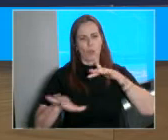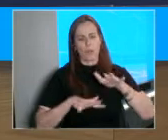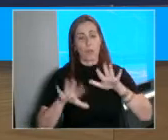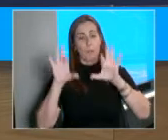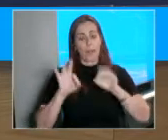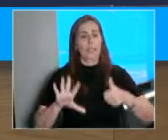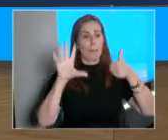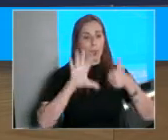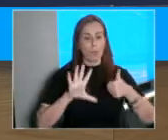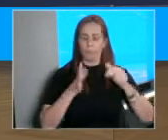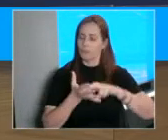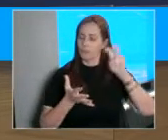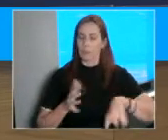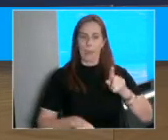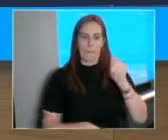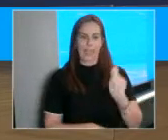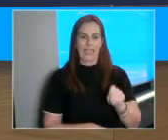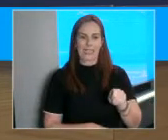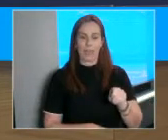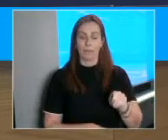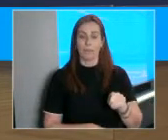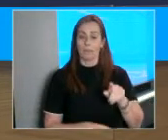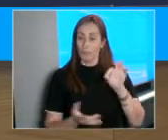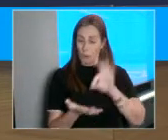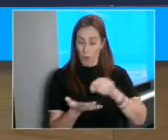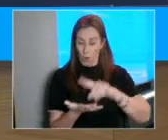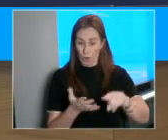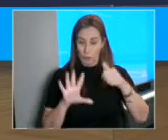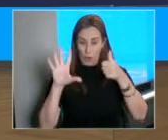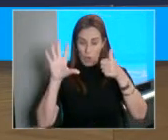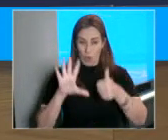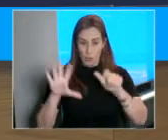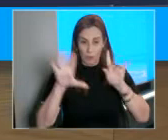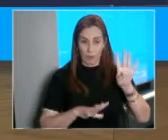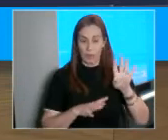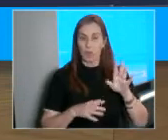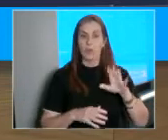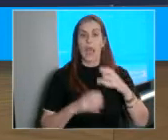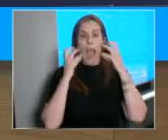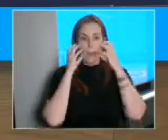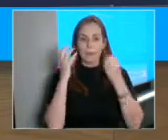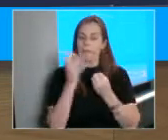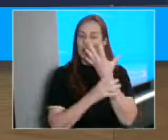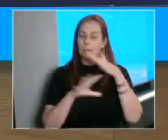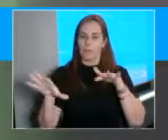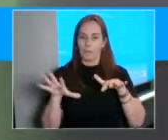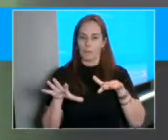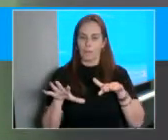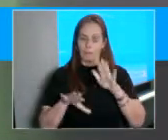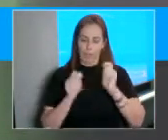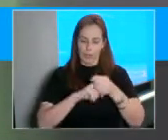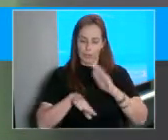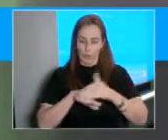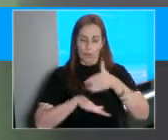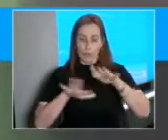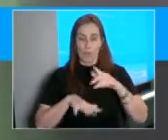וב-10 ביוני התפטרה מהכנסת. באותו חודש, ביוני 1974, הקים יצחק רבין את ממשלתו.